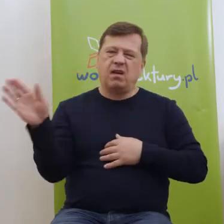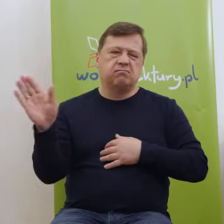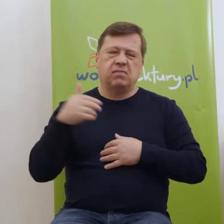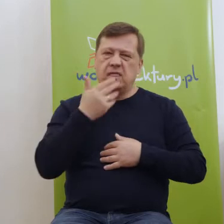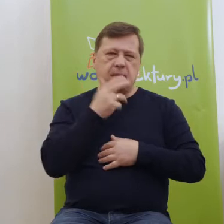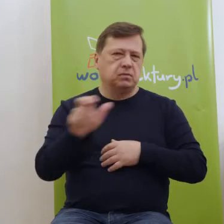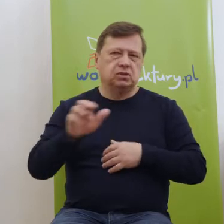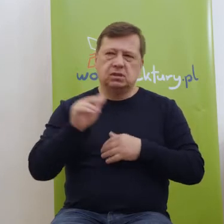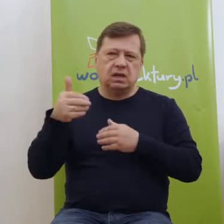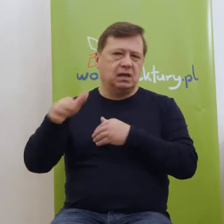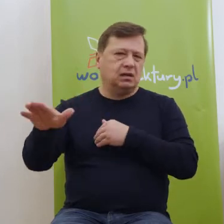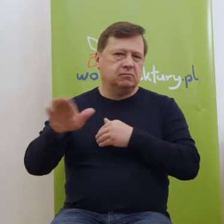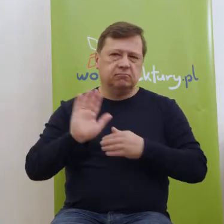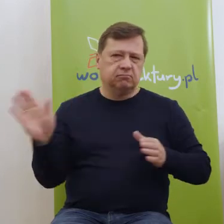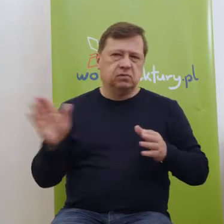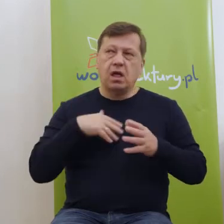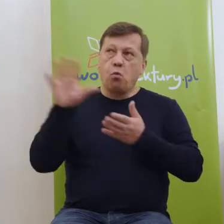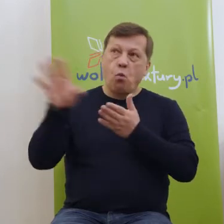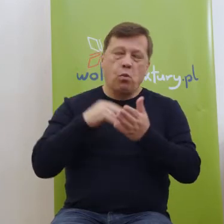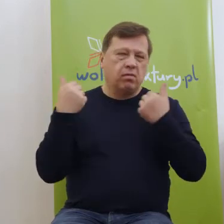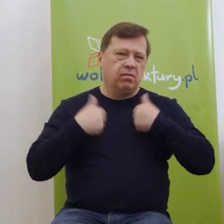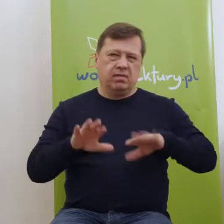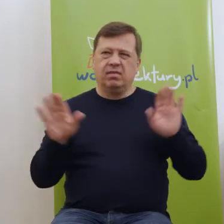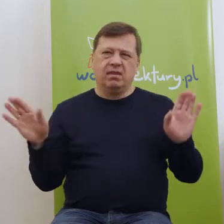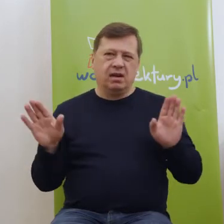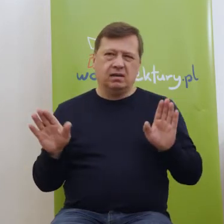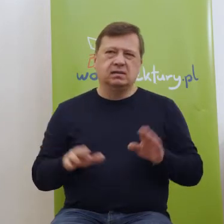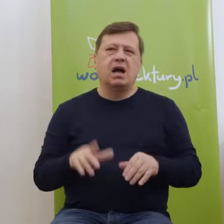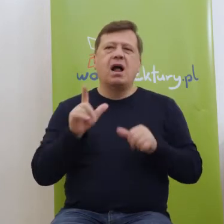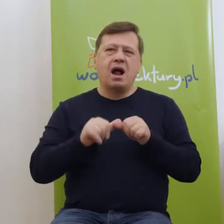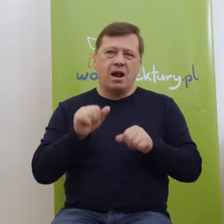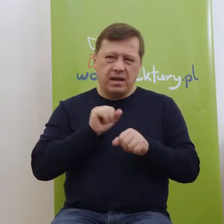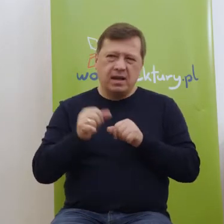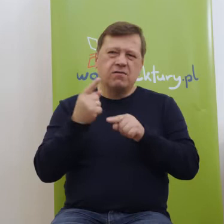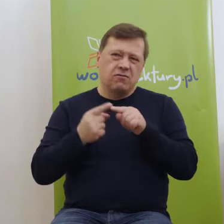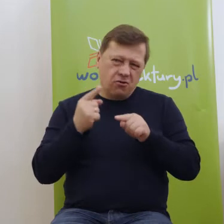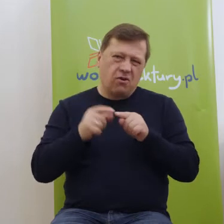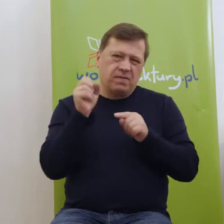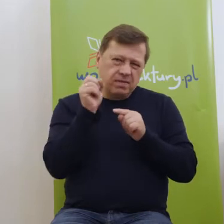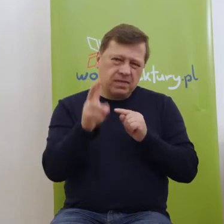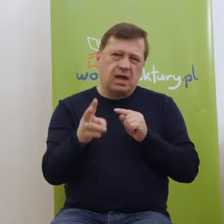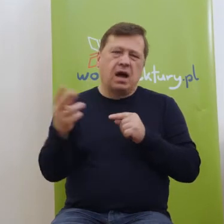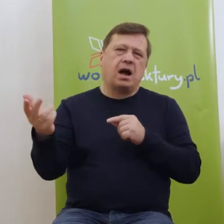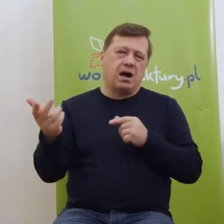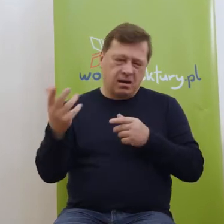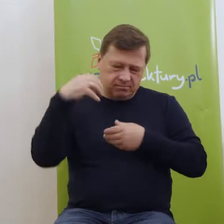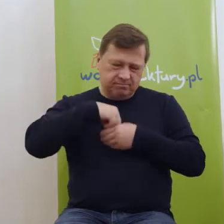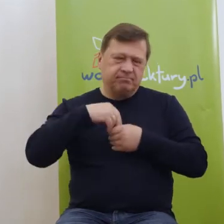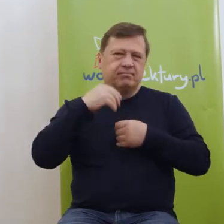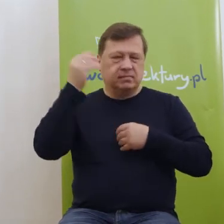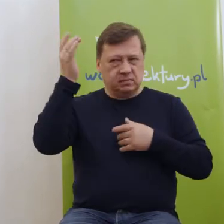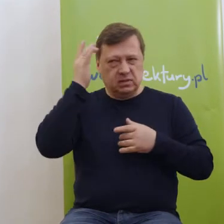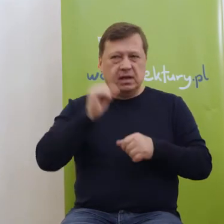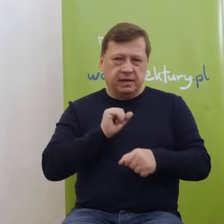i też nie chciałabym się na nikim wzorować, chociaż pewnie to jest nieuniknione. No pewnie jak ktoś kiedyś będzie chciał napisać o moich książkach